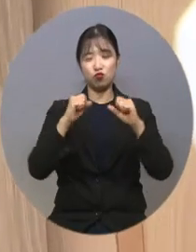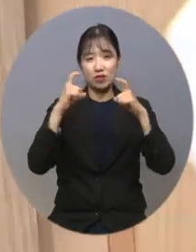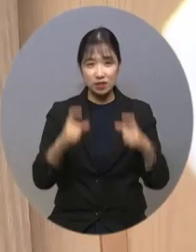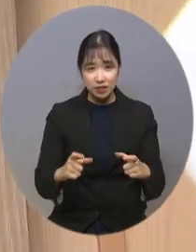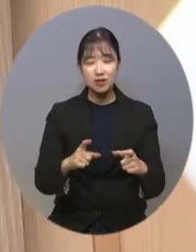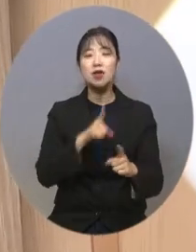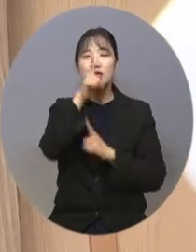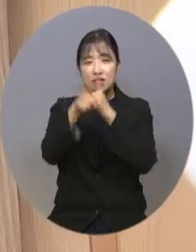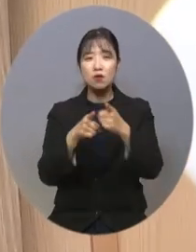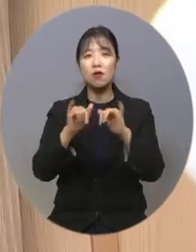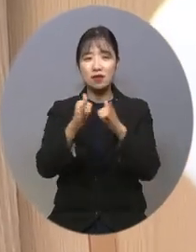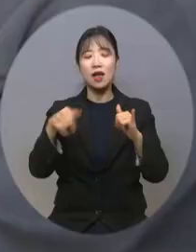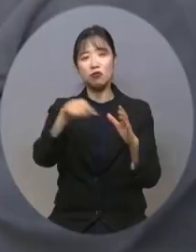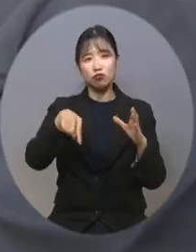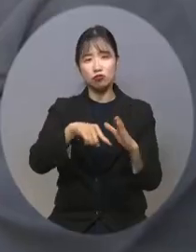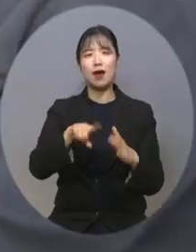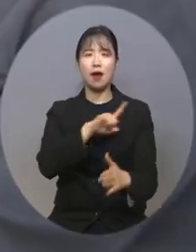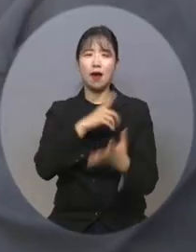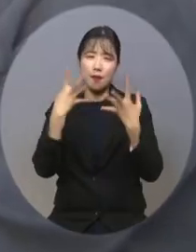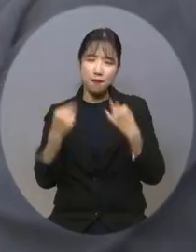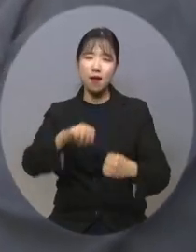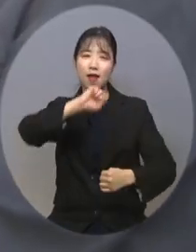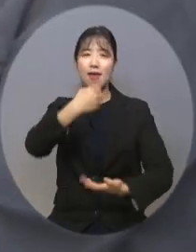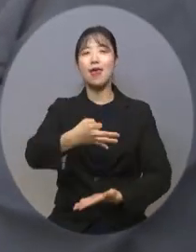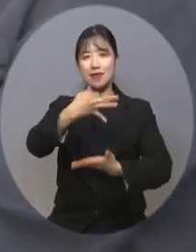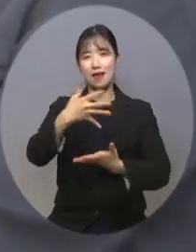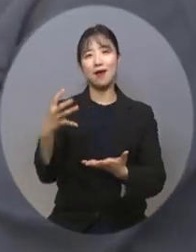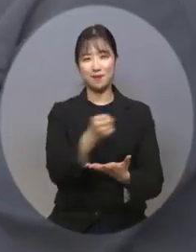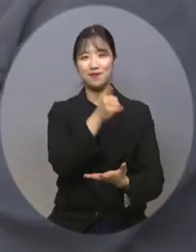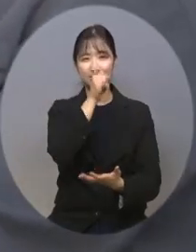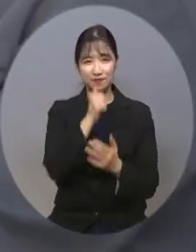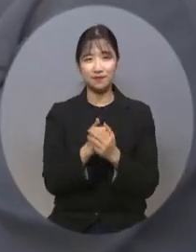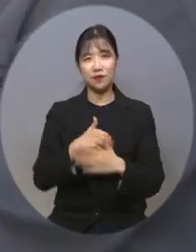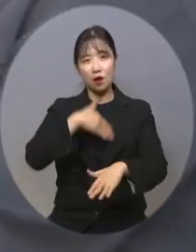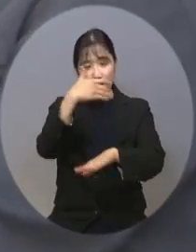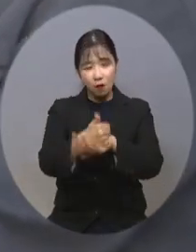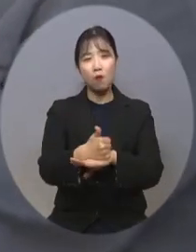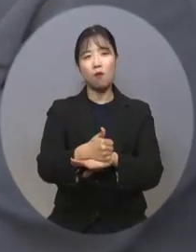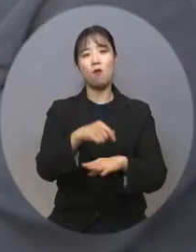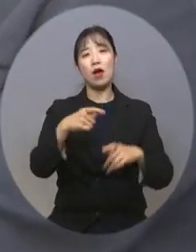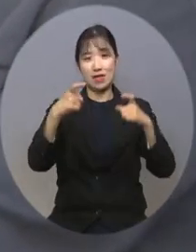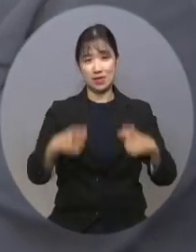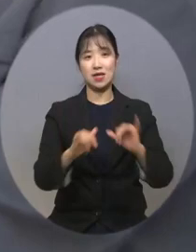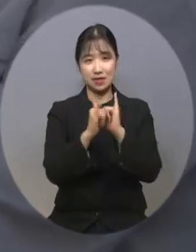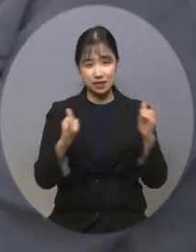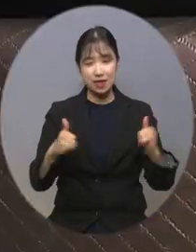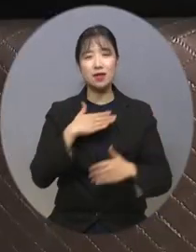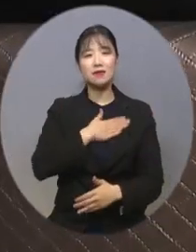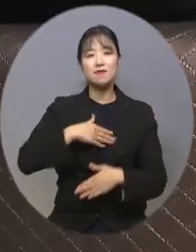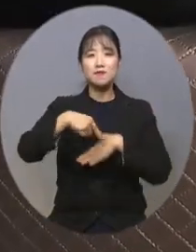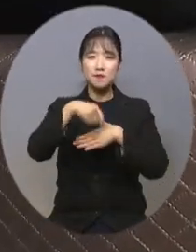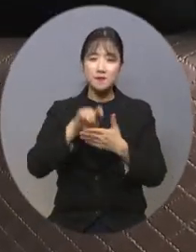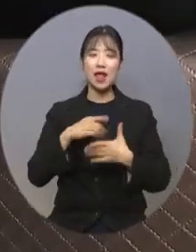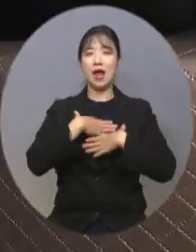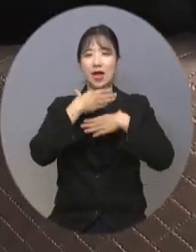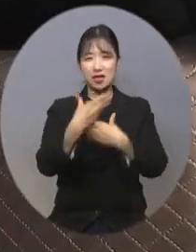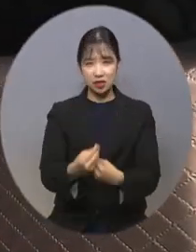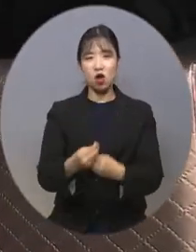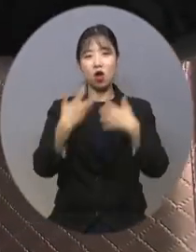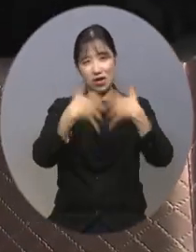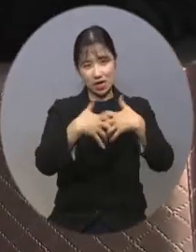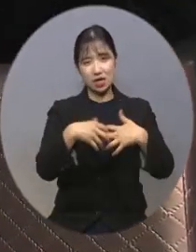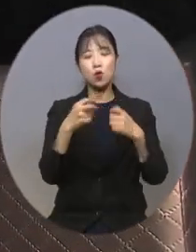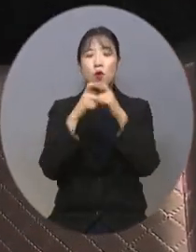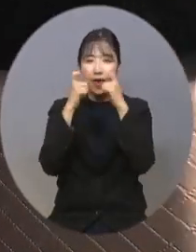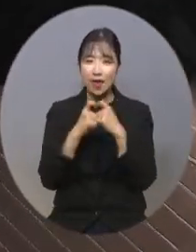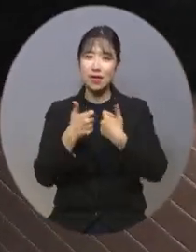중 전국에서 가장 많은 예산을 확보했습니다. 이 결과로 도민들은 심리 안정기기 사용과 개인 상담 및 집단